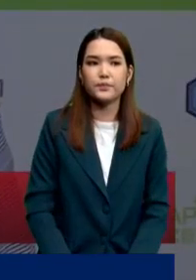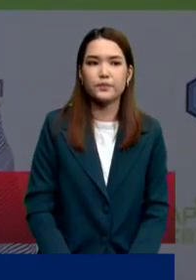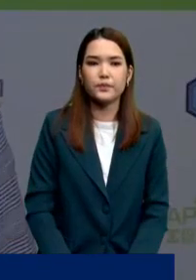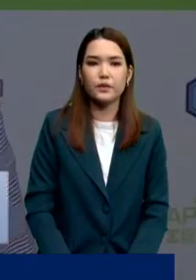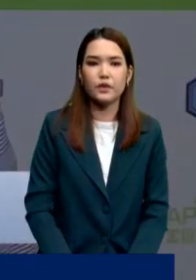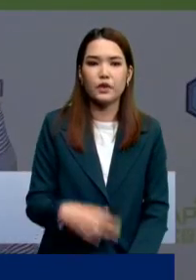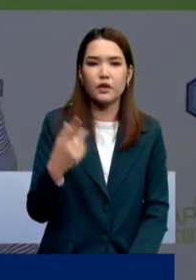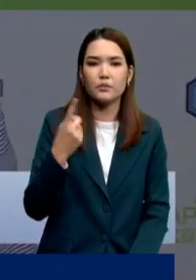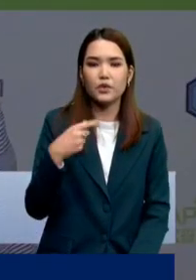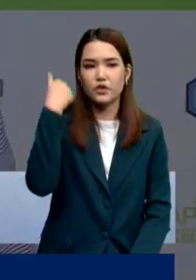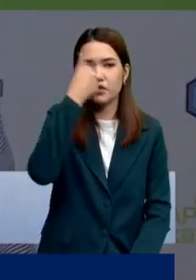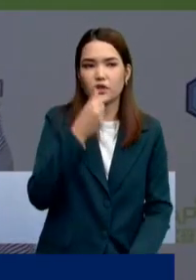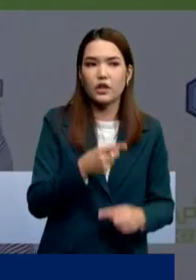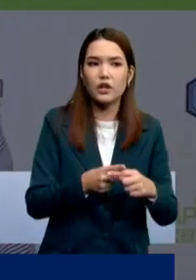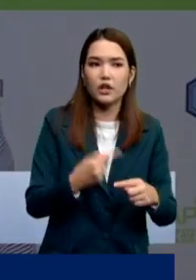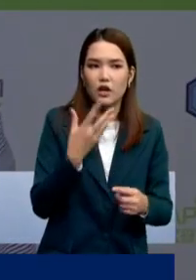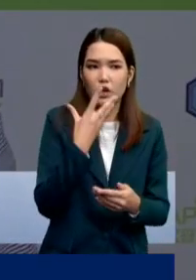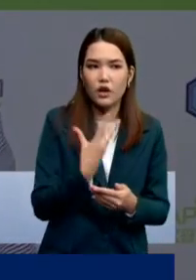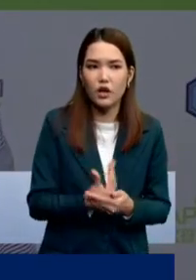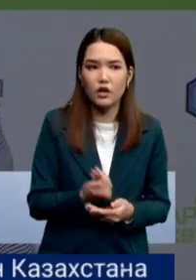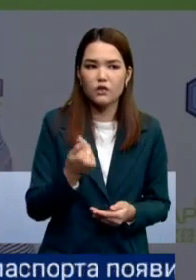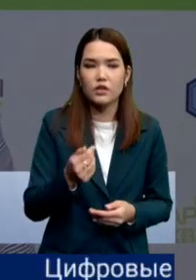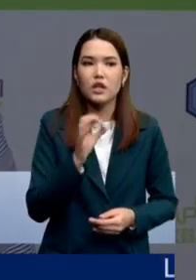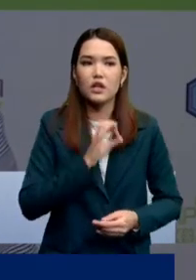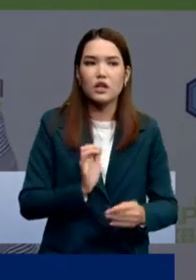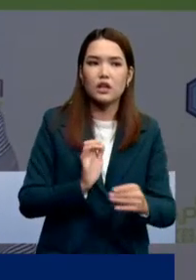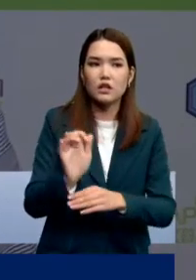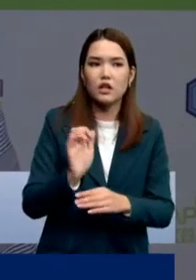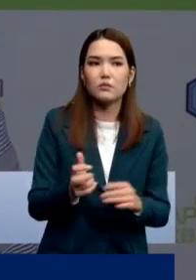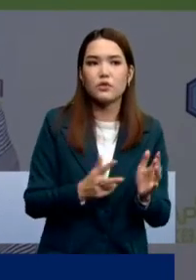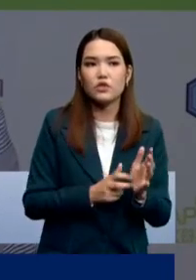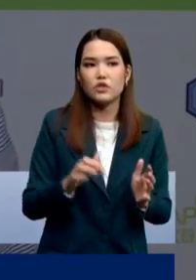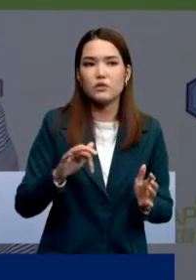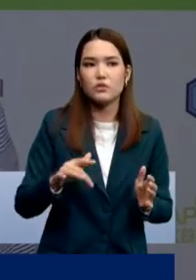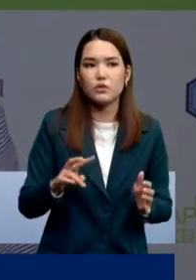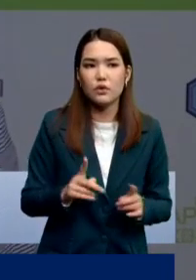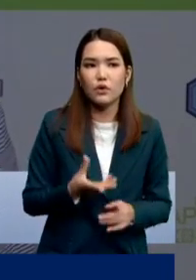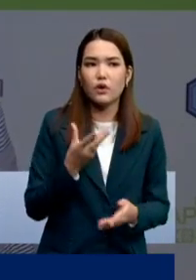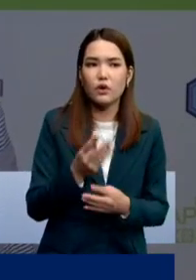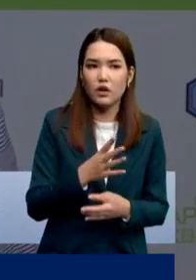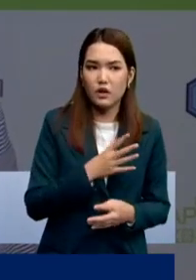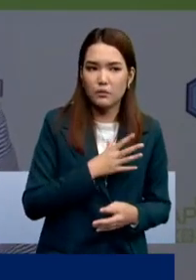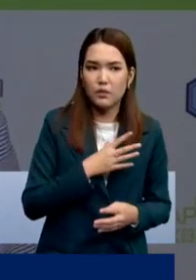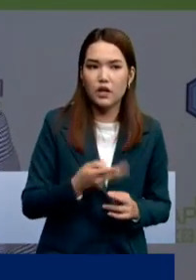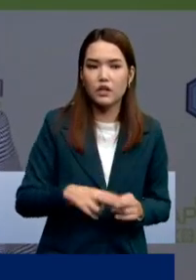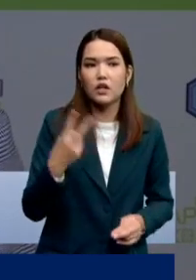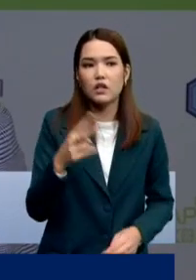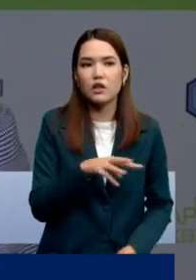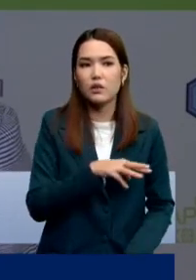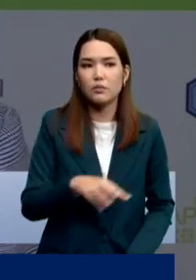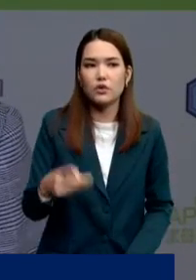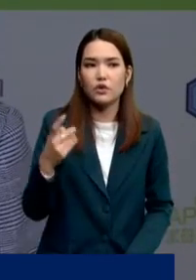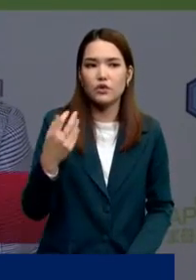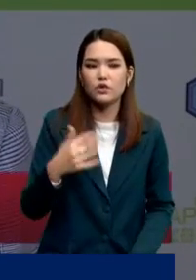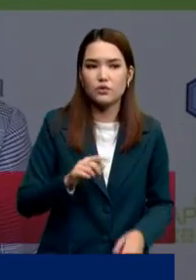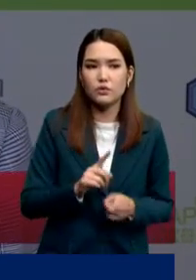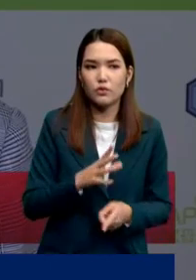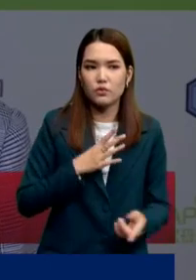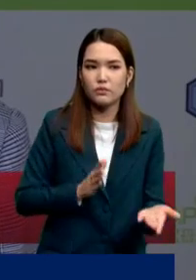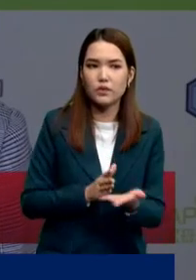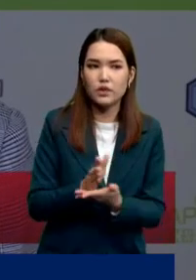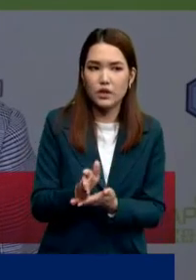Birinci jartışıldıkta biz Özbekistan'a bir vagonda tasmaldau üçün 850 000 tenge tölessek, osı aptada 2 milyon 150 000 tengege jetkizip beruge usunus